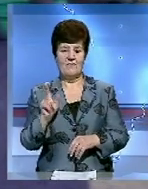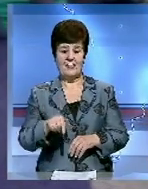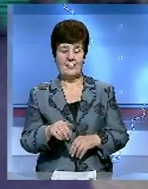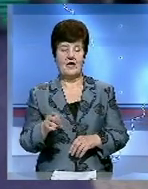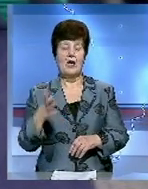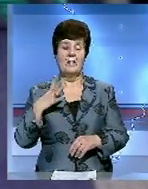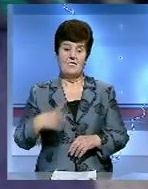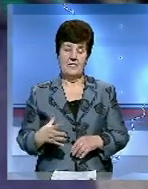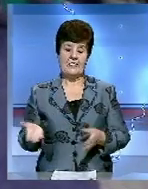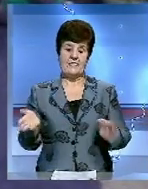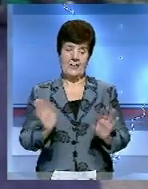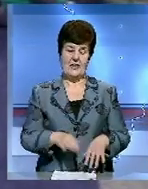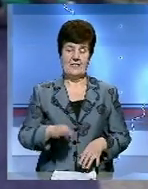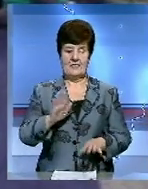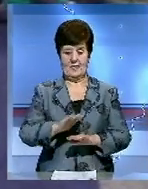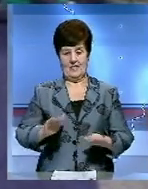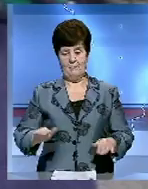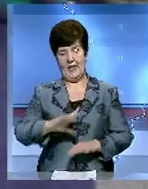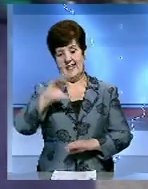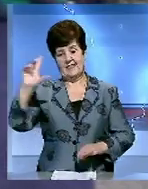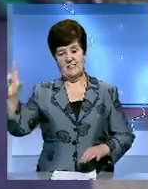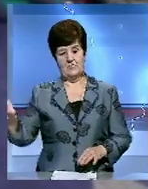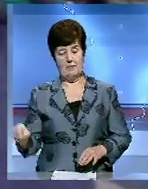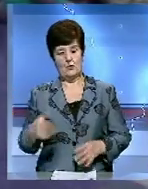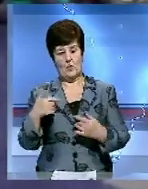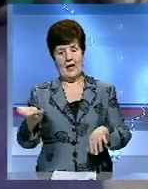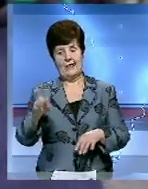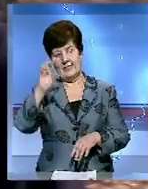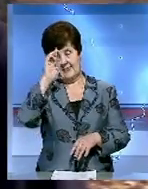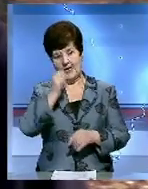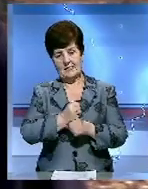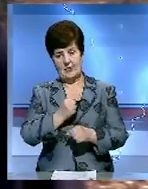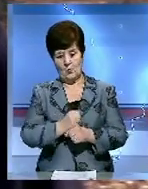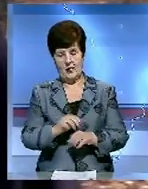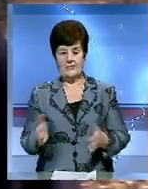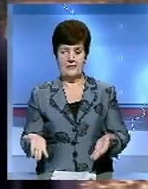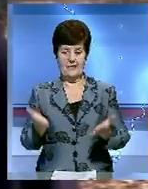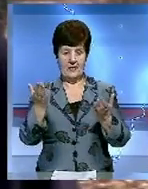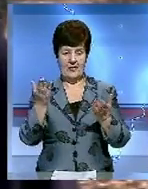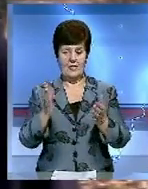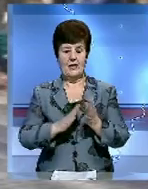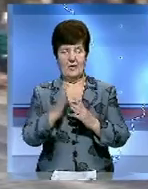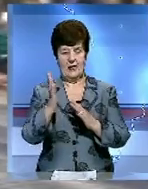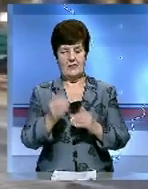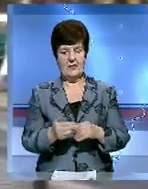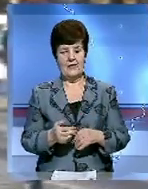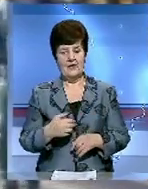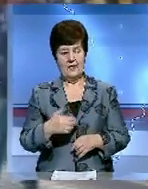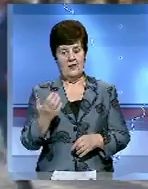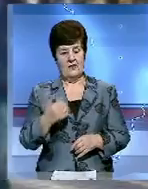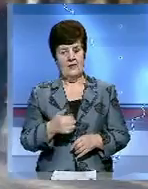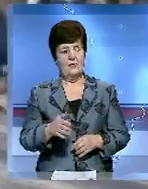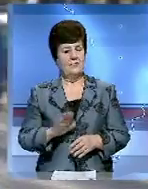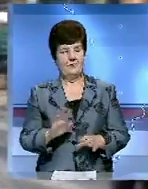les băieții, să mă duc în altă țară să lucrez, să-i ridic. Da, много раз. Нет, я никогда